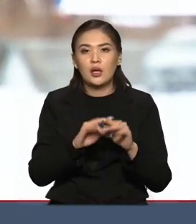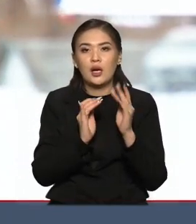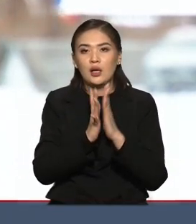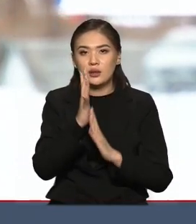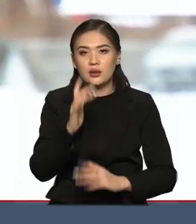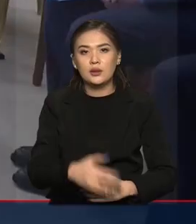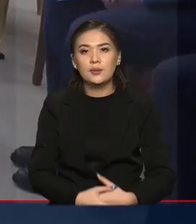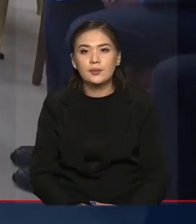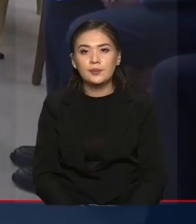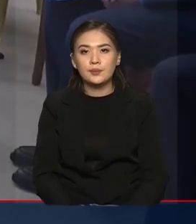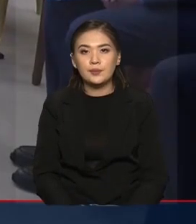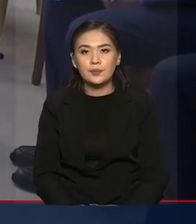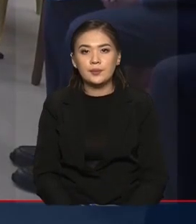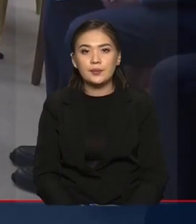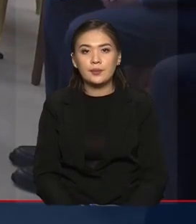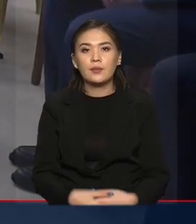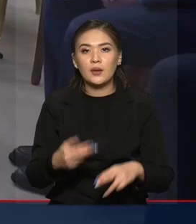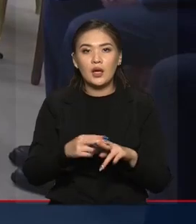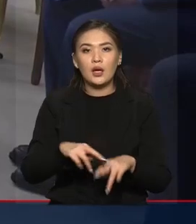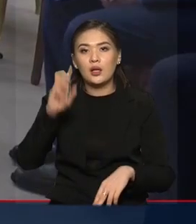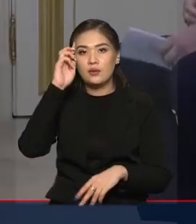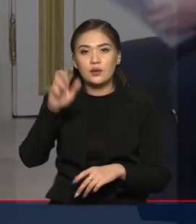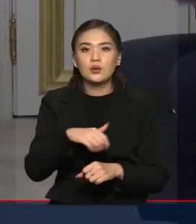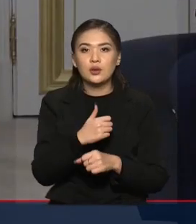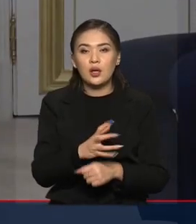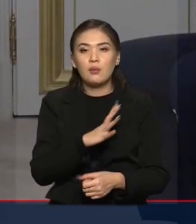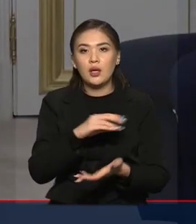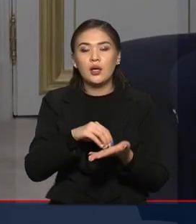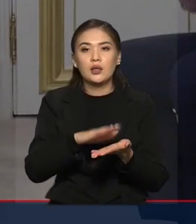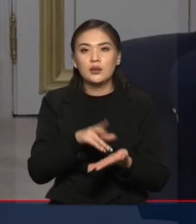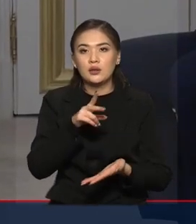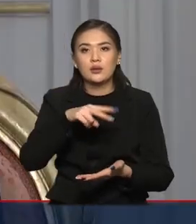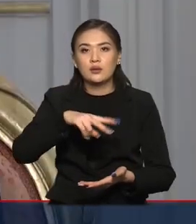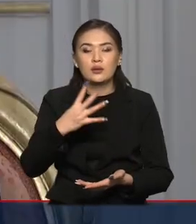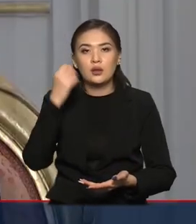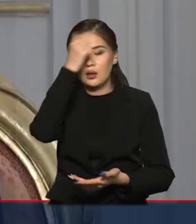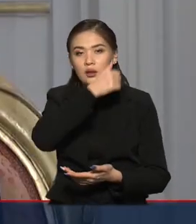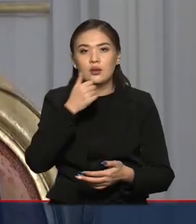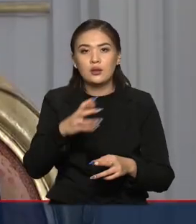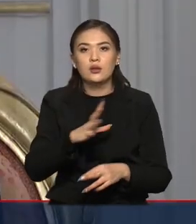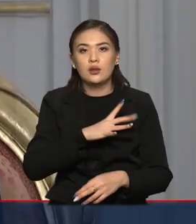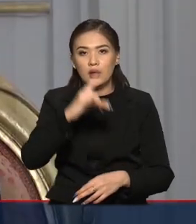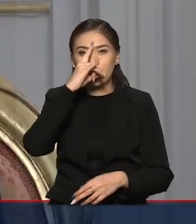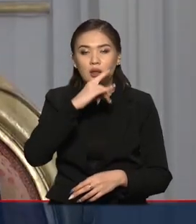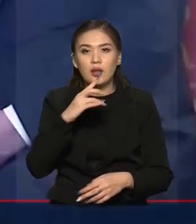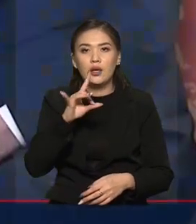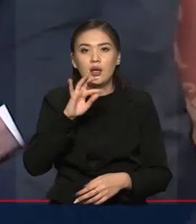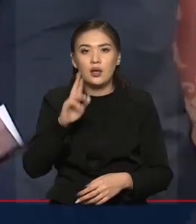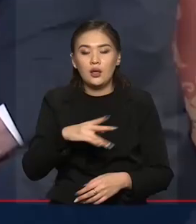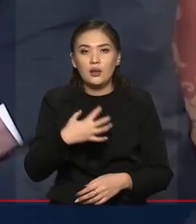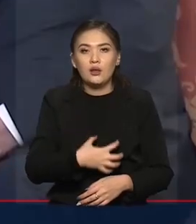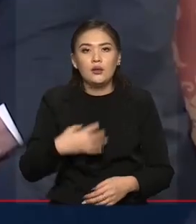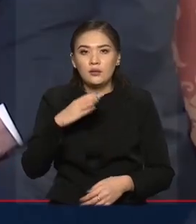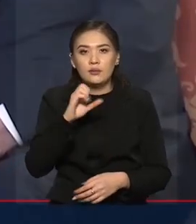потенциал. Также глава государства отметил, что в 2024 году в Казахстане пройдет ряд важных саммитов и